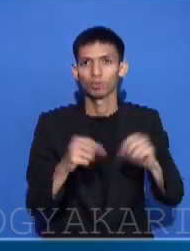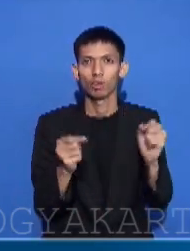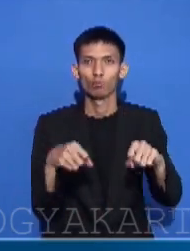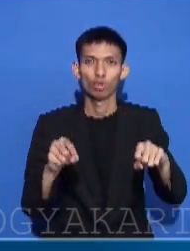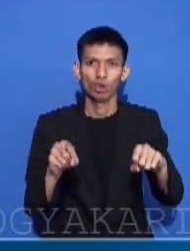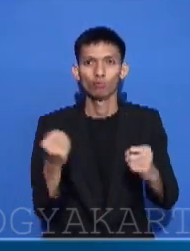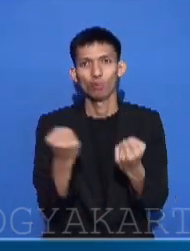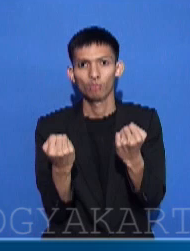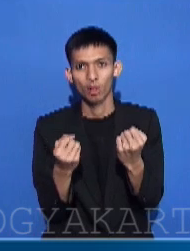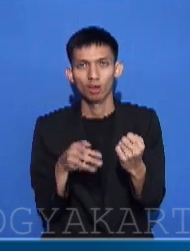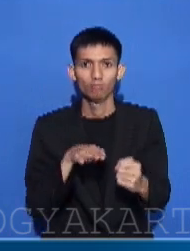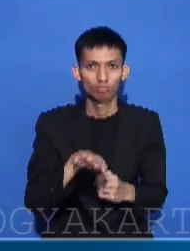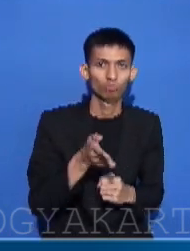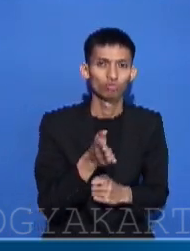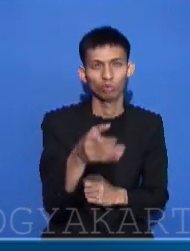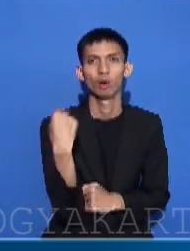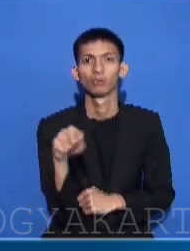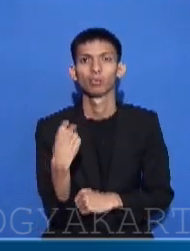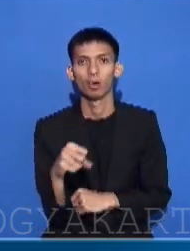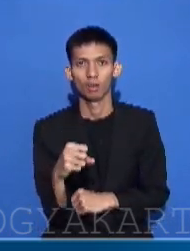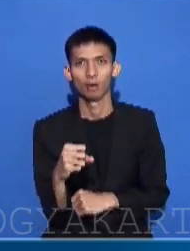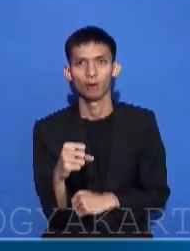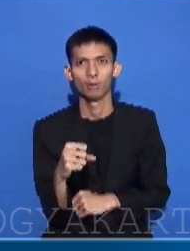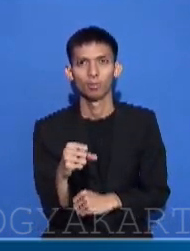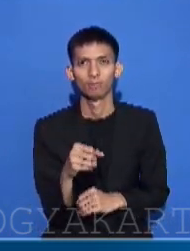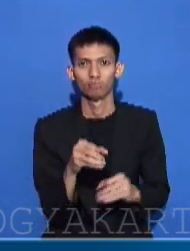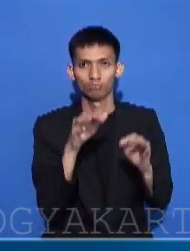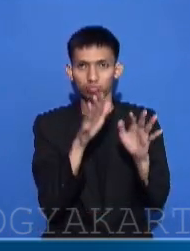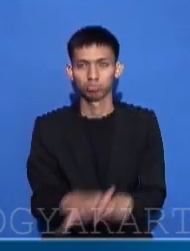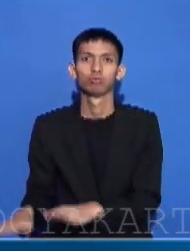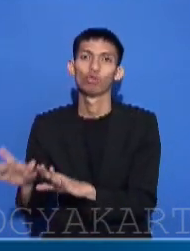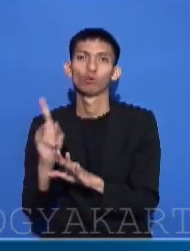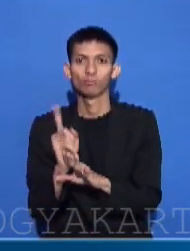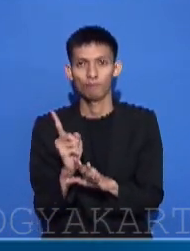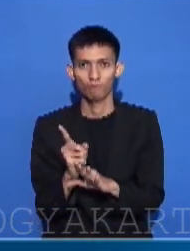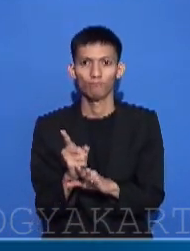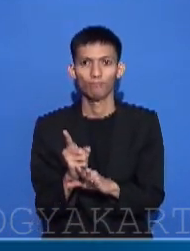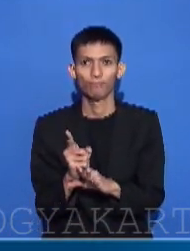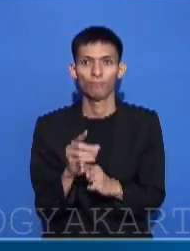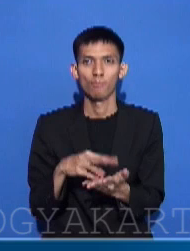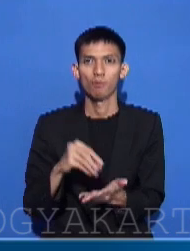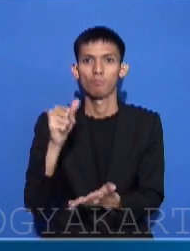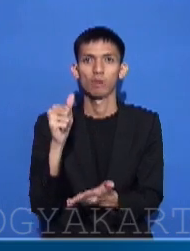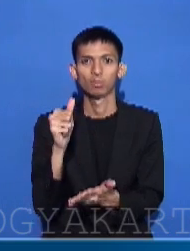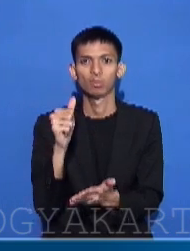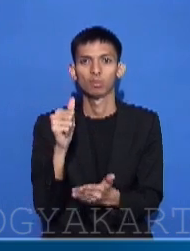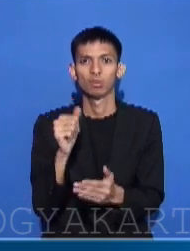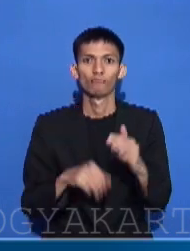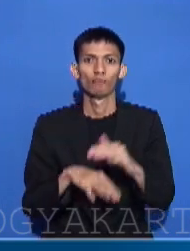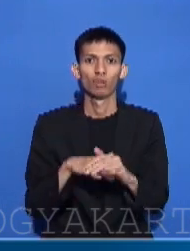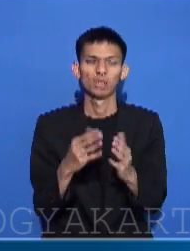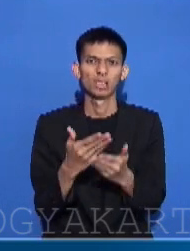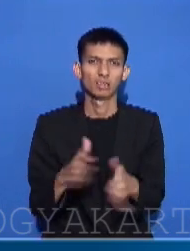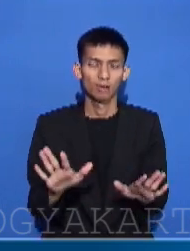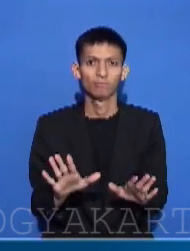akibat abrasi pantai jalur ini bahkan sempat amblas dan terputus karena tertutup material pasir meski belum sepenuhnya rampung dampak